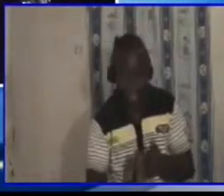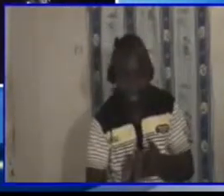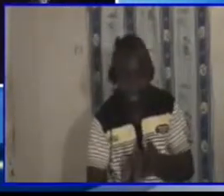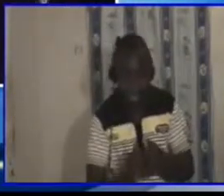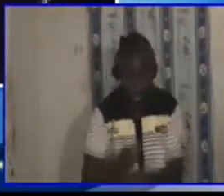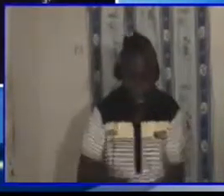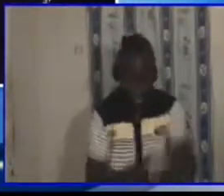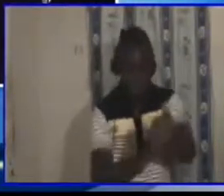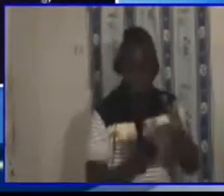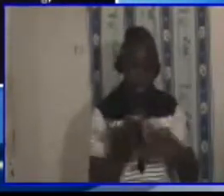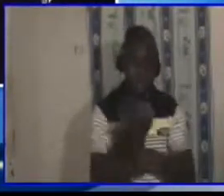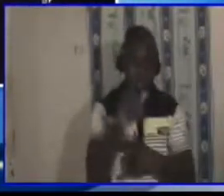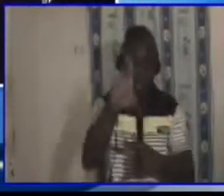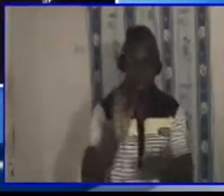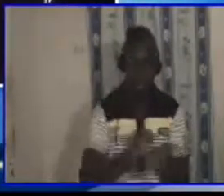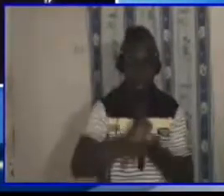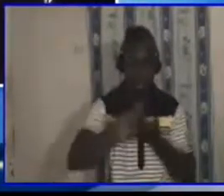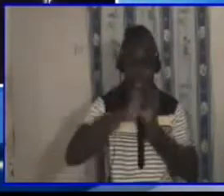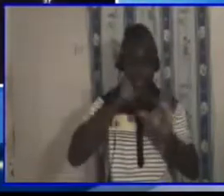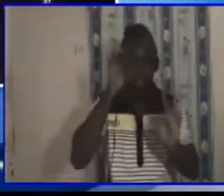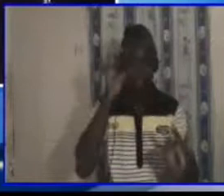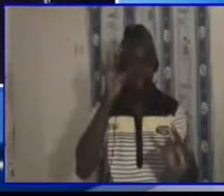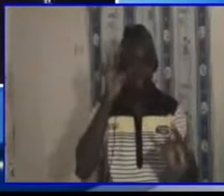dello spirito santo